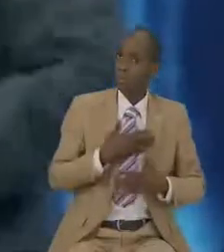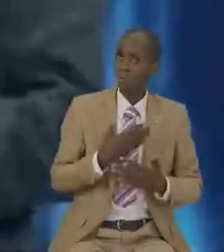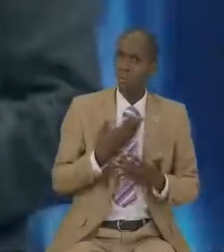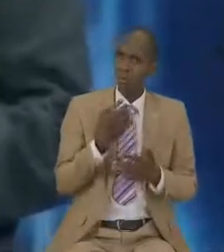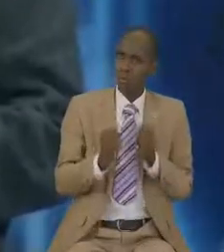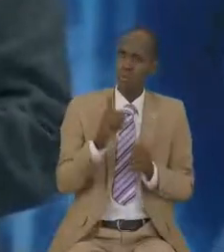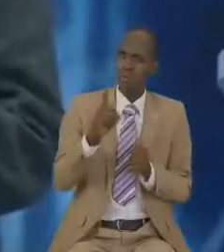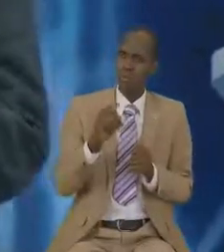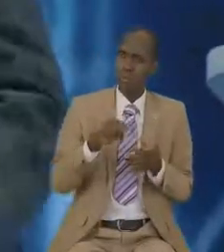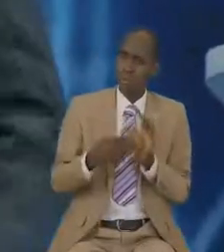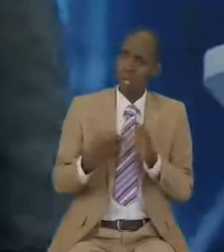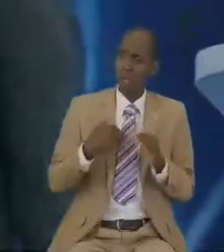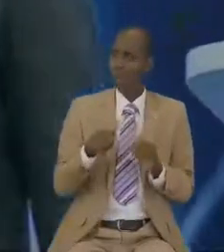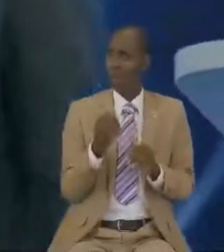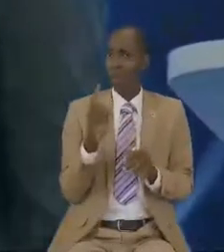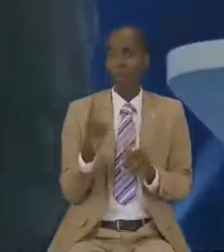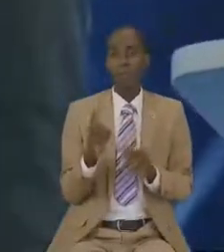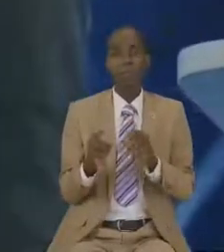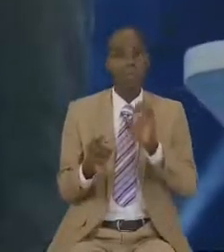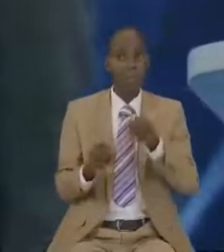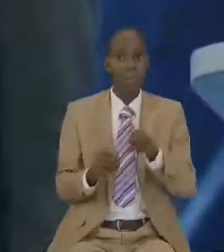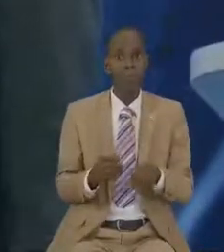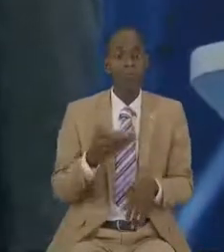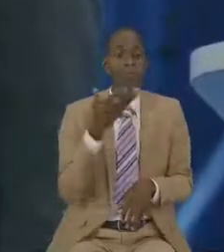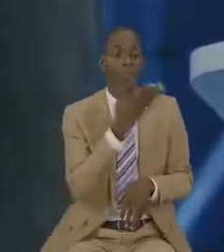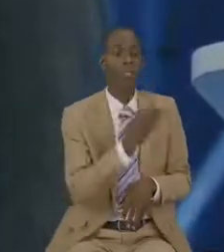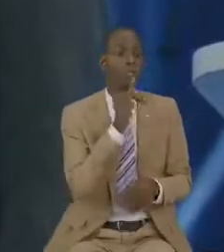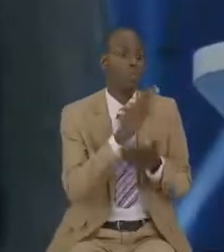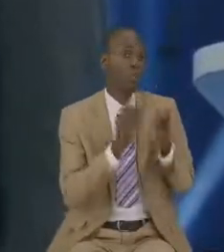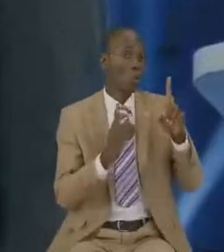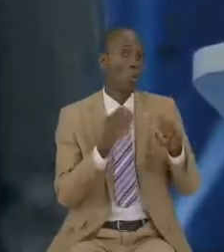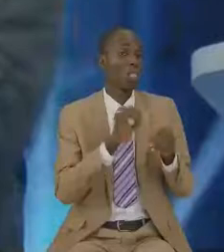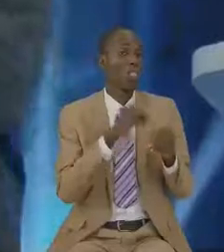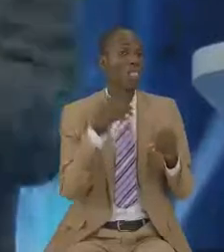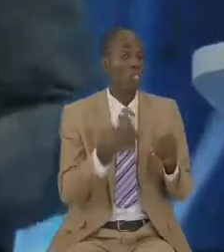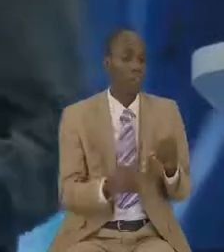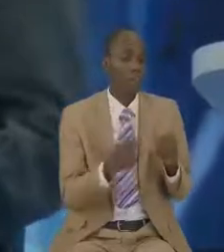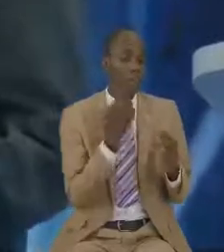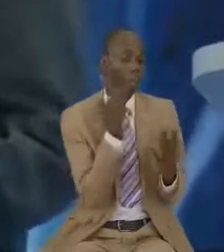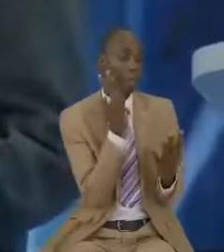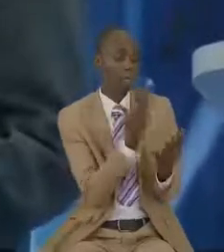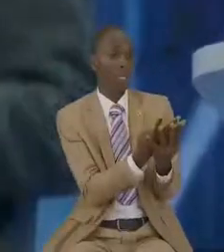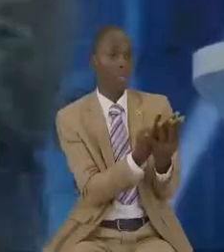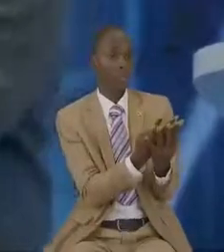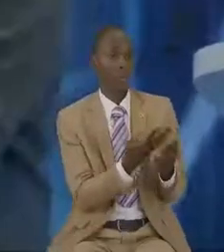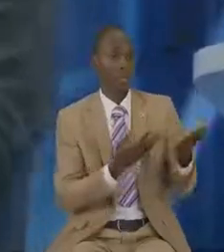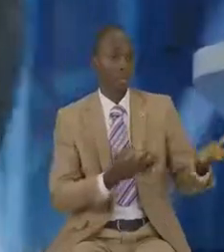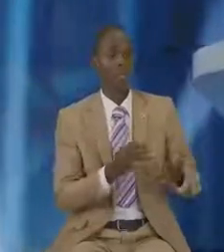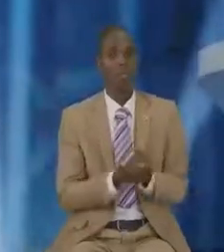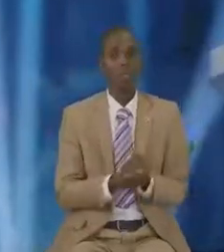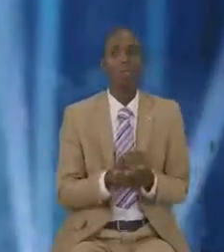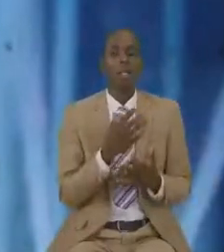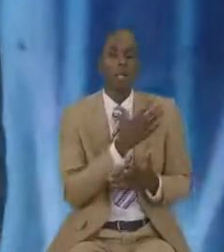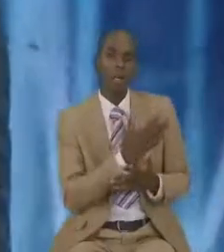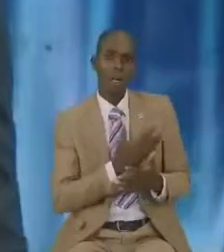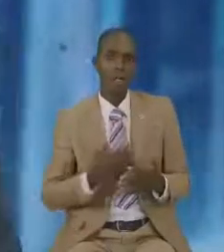ceci. Il y a quelqu'un en prison et finalement, on lui a manifesté la